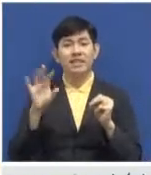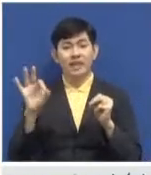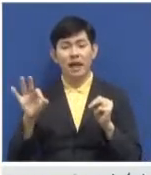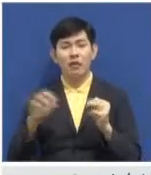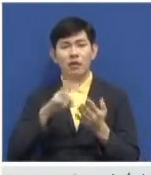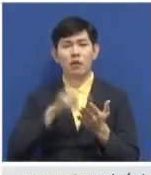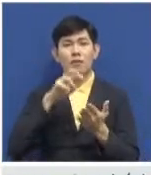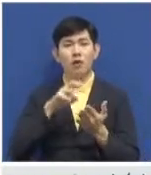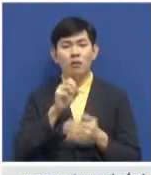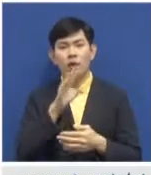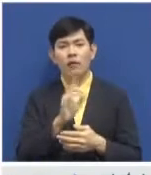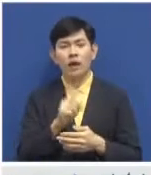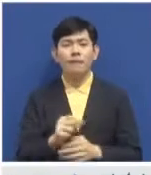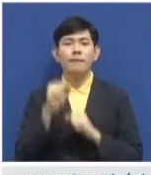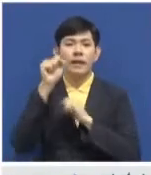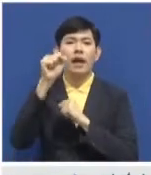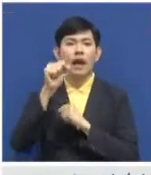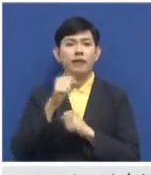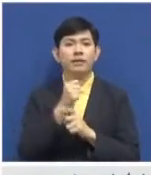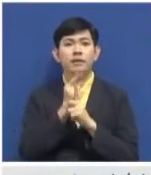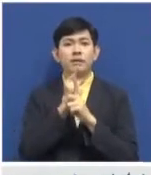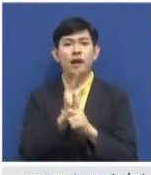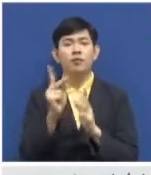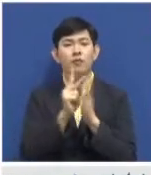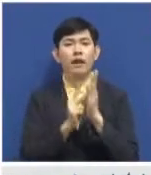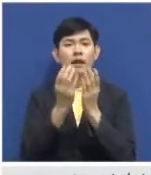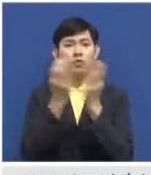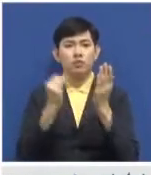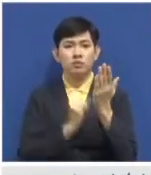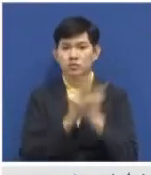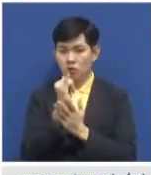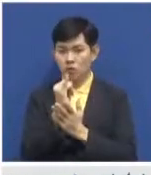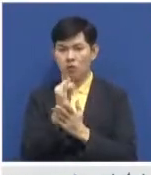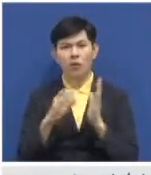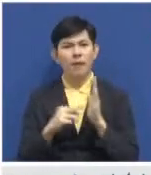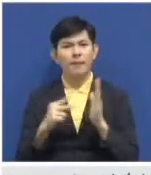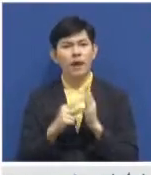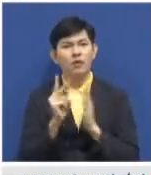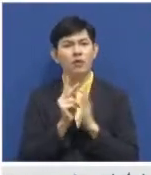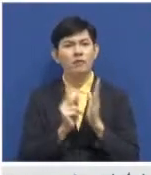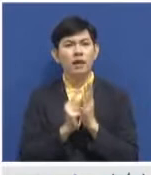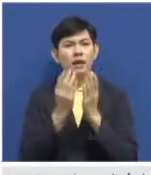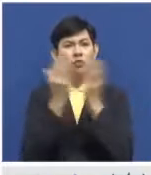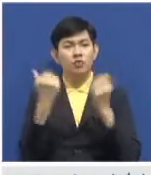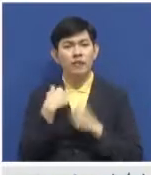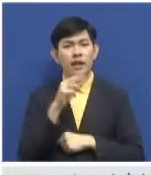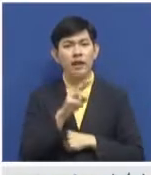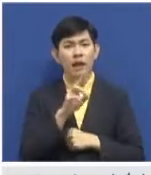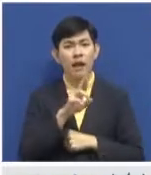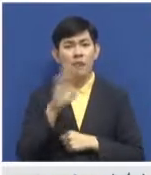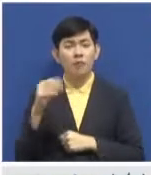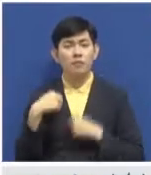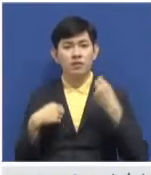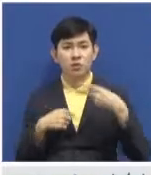ที่รับรองเอาไว้หมดว่าประกาศคำสั่งถูกต้องตามรัฐธรรมนูญเสมอนะครับนั่นหมายความประเทศไทยจะกลายเป็นมีรัฐธรรมนูญ2ระบบครับระบบปกติ